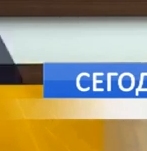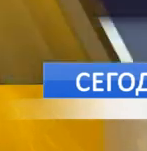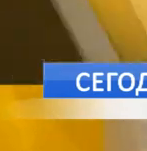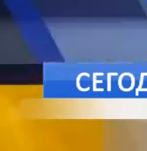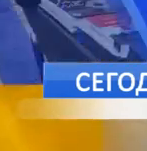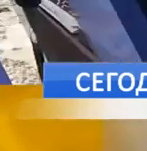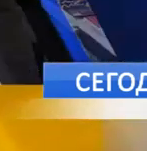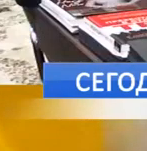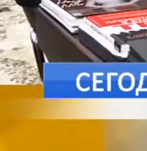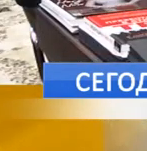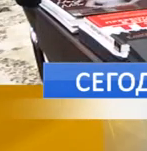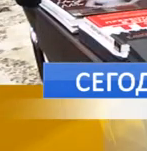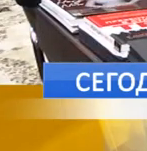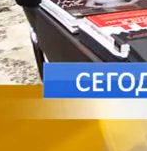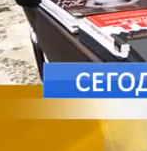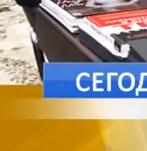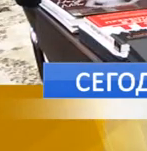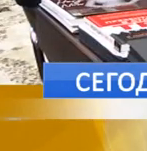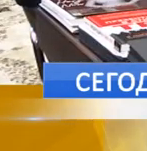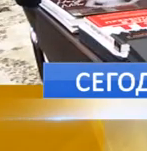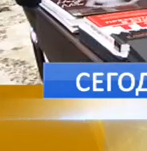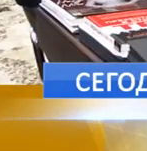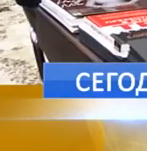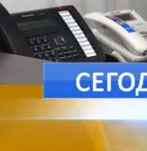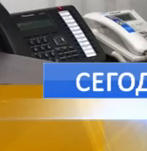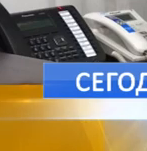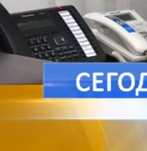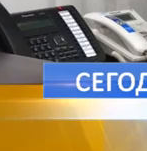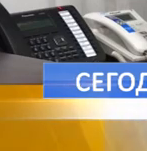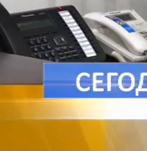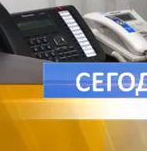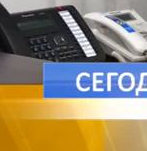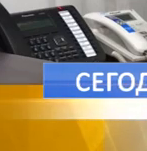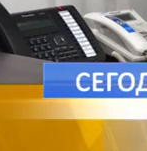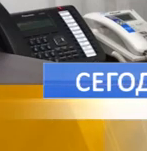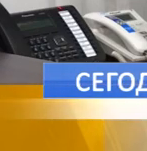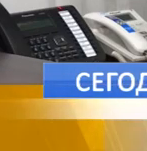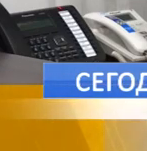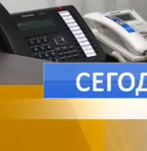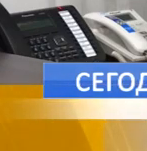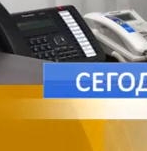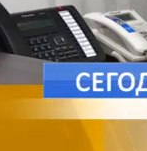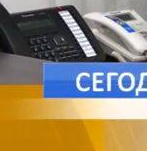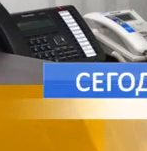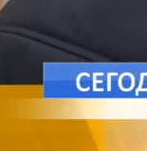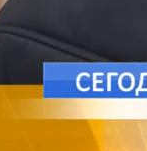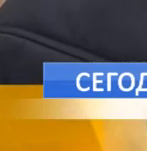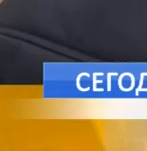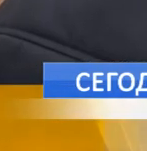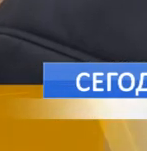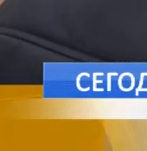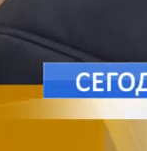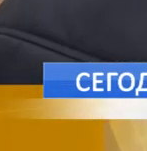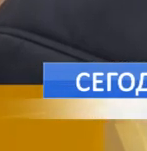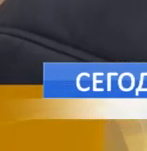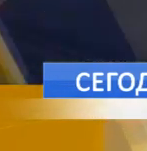правила. Брак в работе наказуем. 65 государственных служащих с начала года наказали за некачественное